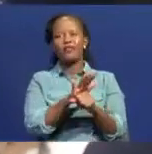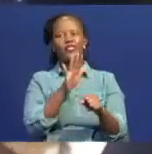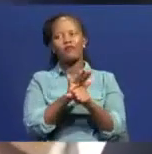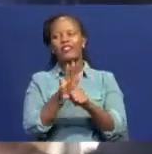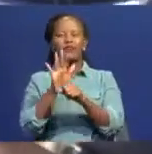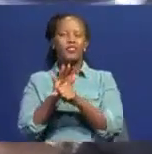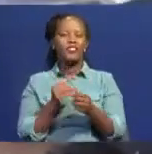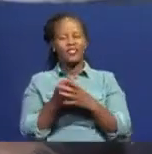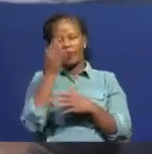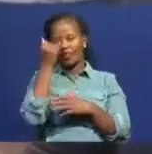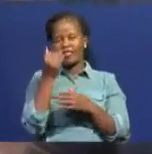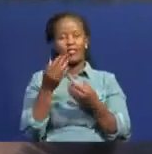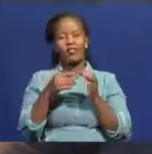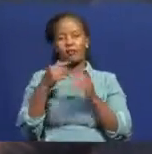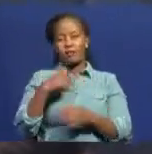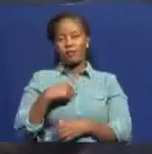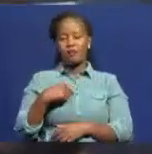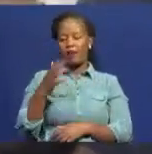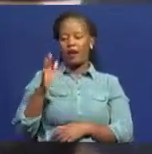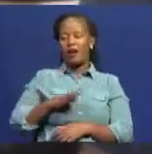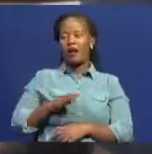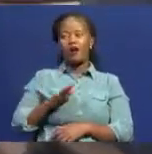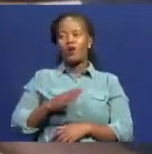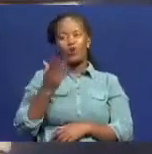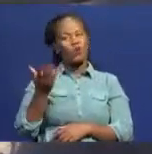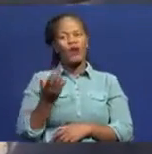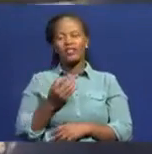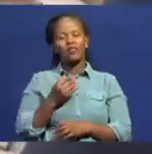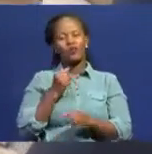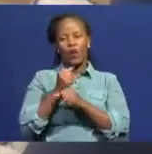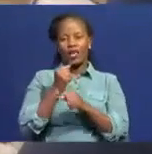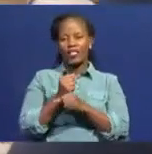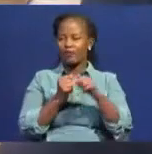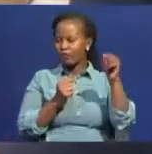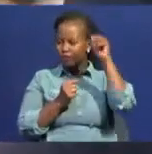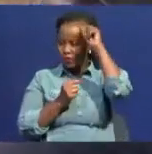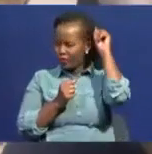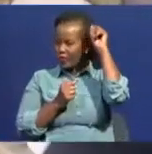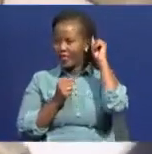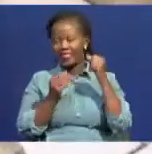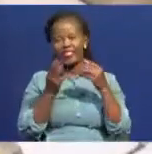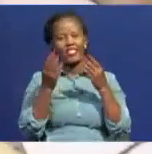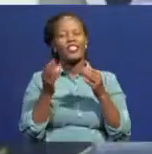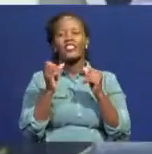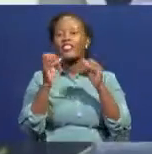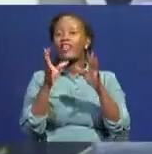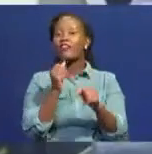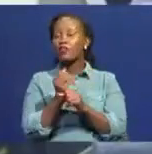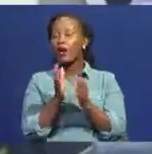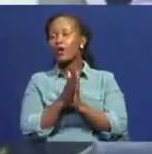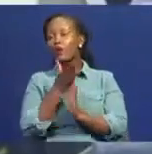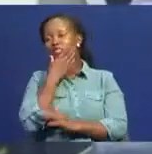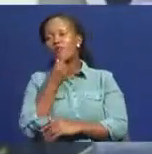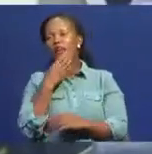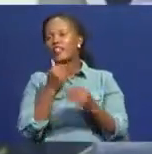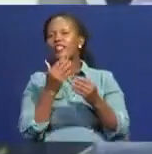Najua mimi ni mwanamke yenye niko nafanya hii kazi. Si rahisi kudeal na wanaume. Kuna